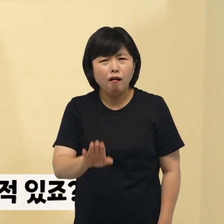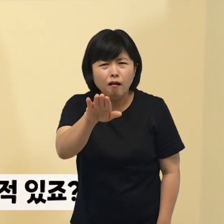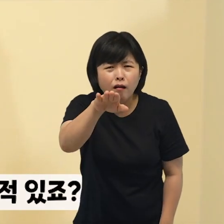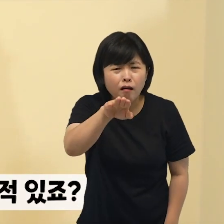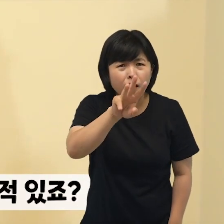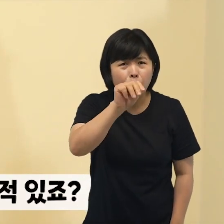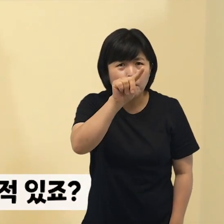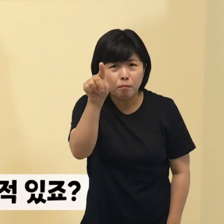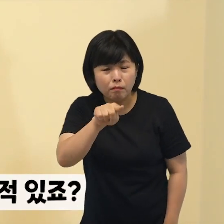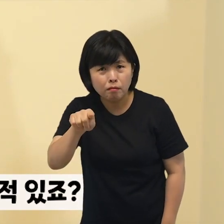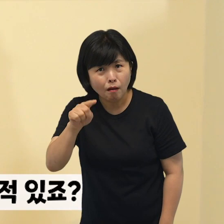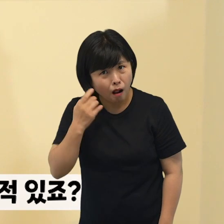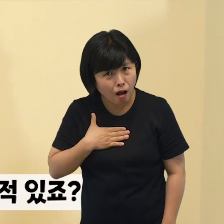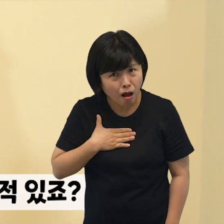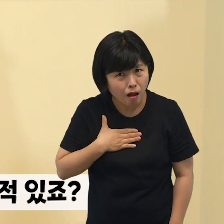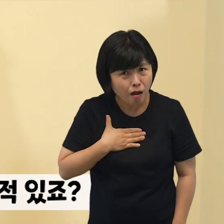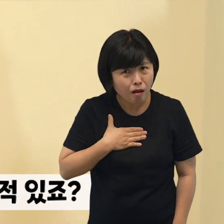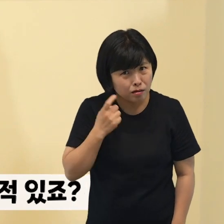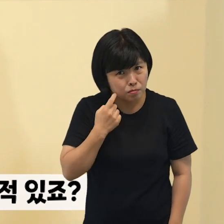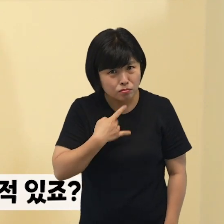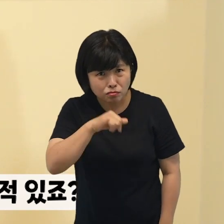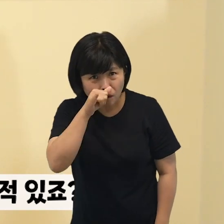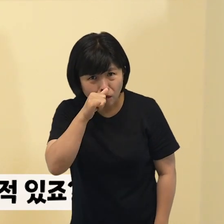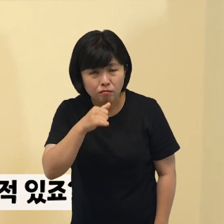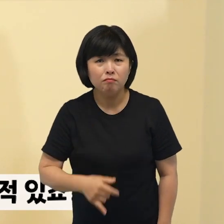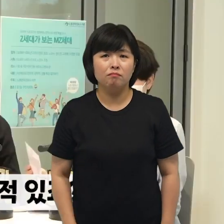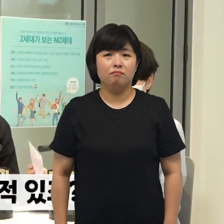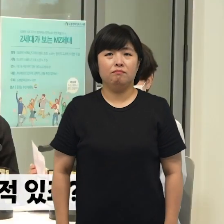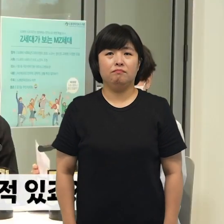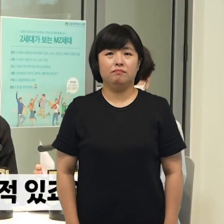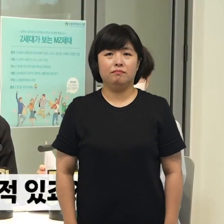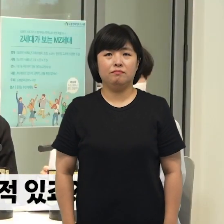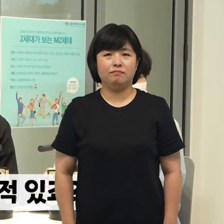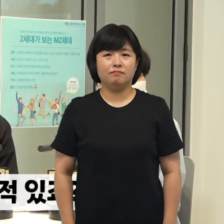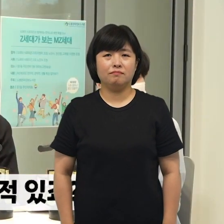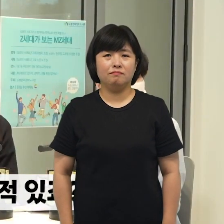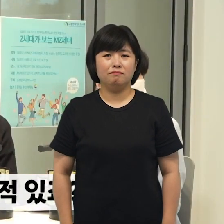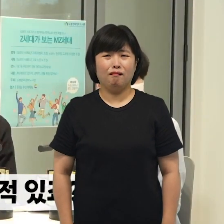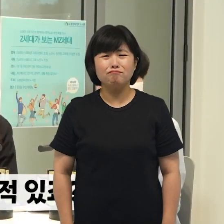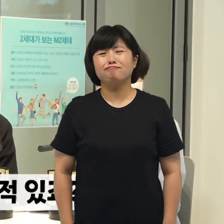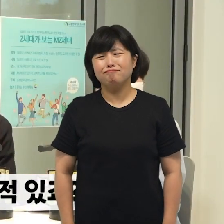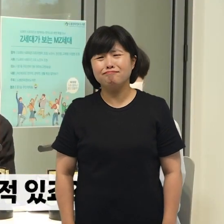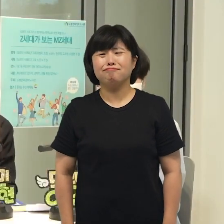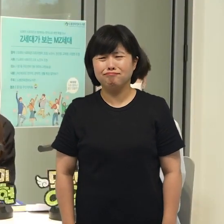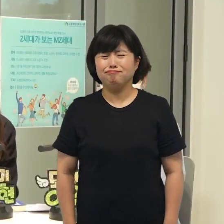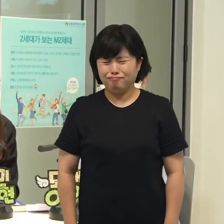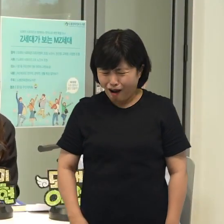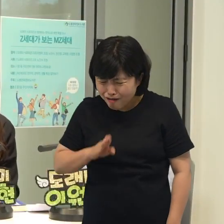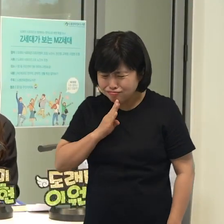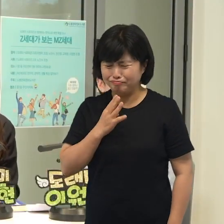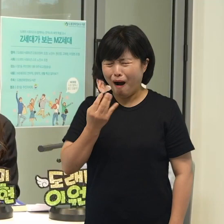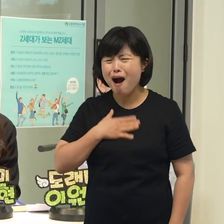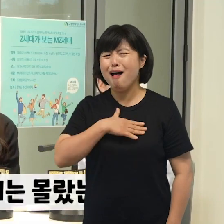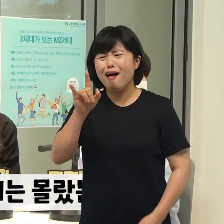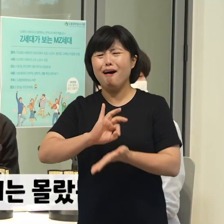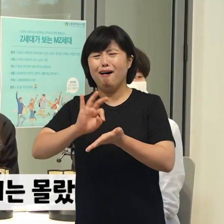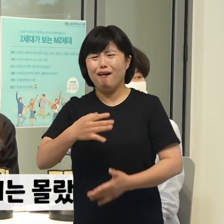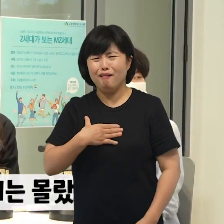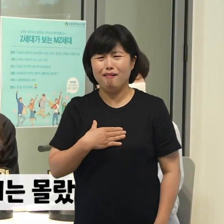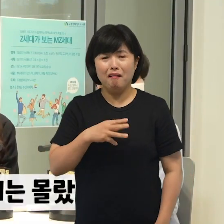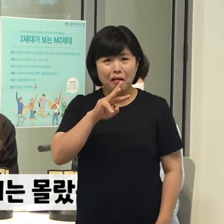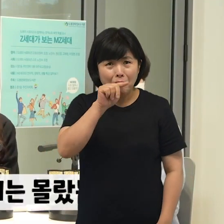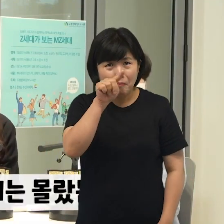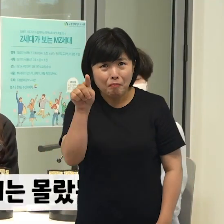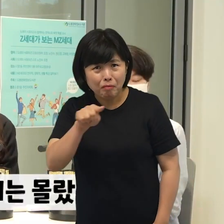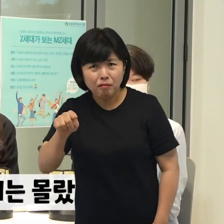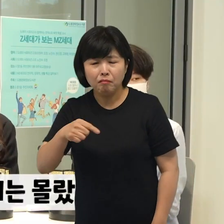다들 MZ세대, MZ는 들어보셨죠? 네, 들어보신 들어봤죠. 적은 있죠? 네, 그쵸. 많이 쓰죠. MZ세대라는